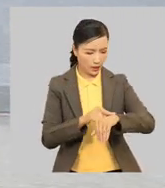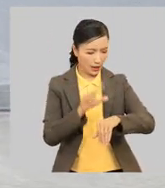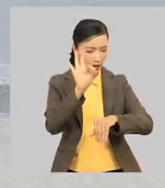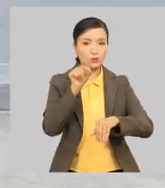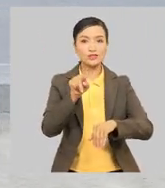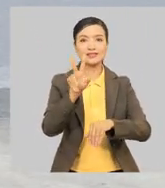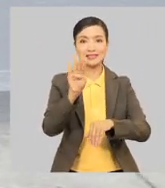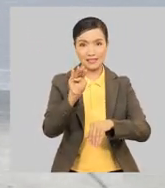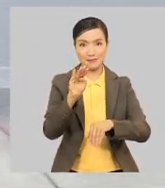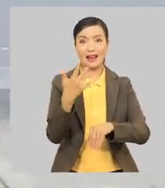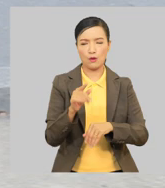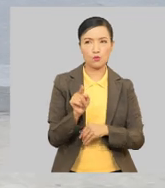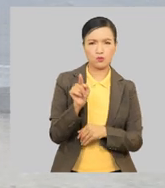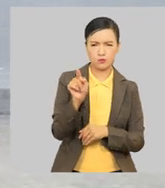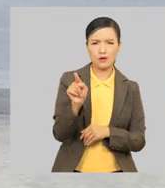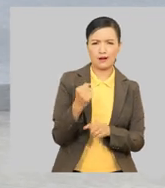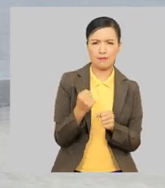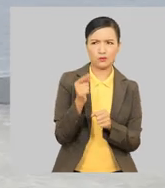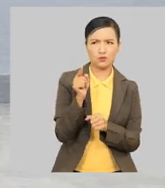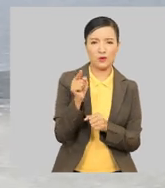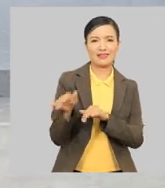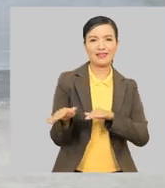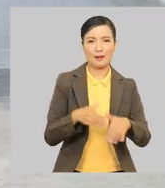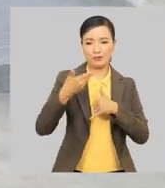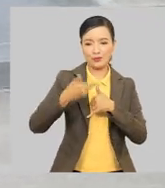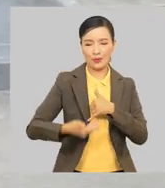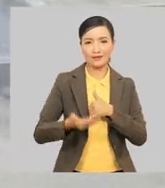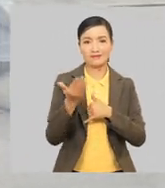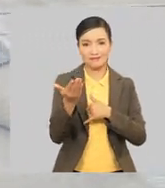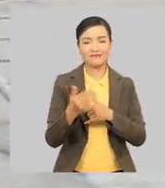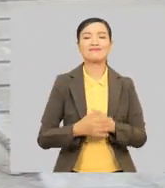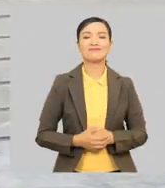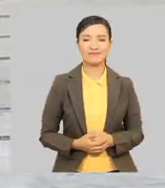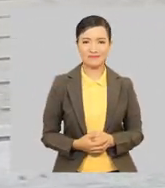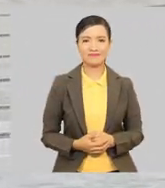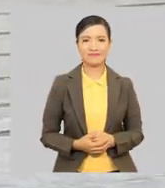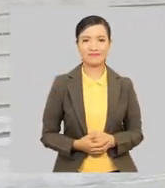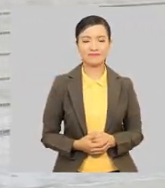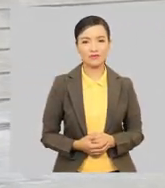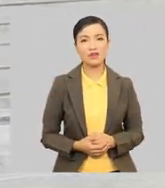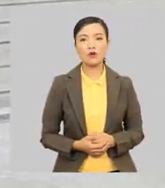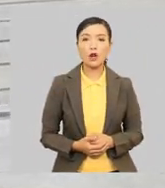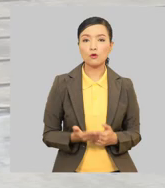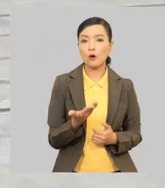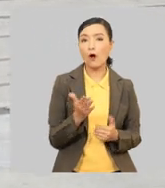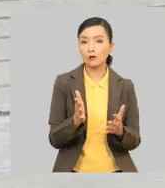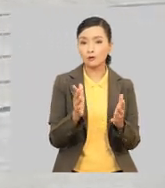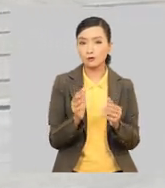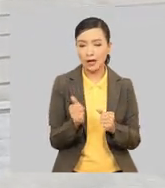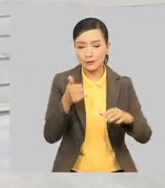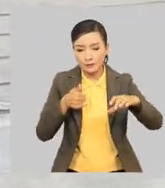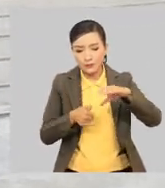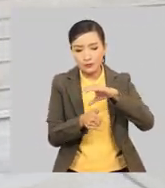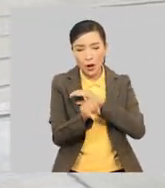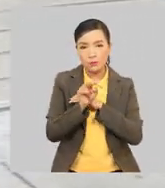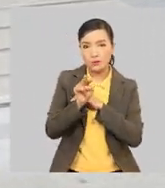นนี้9โมง40นะครับเธอก็กำลังเตรียมตัวที่จะบันทึกเทปนะครับเราขออนุ